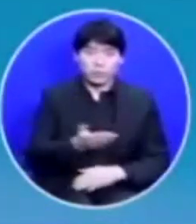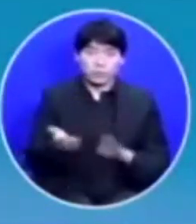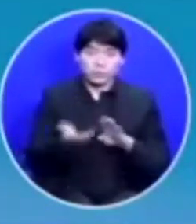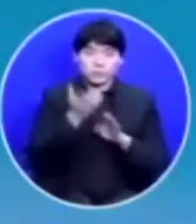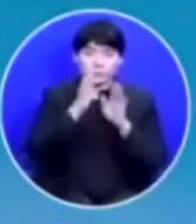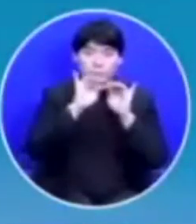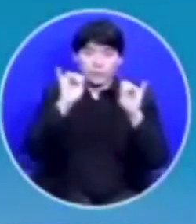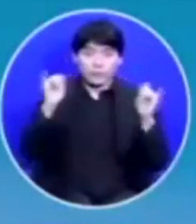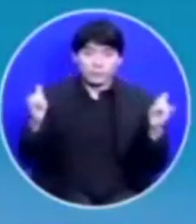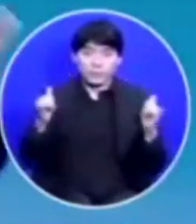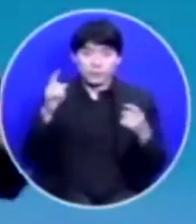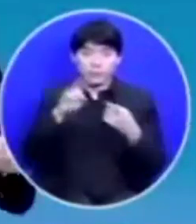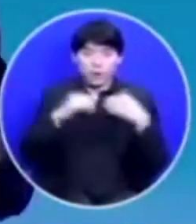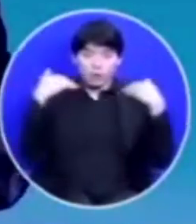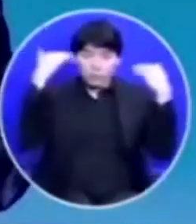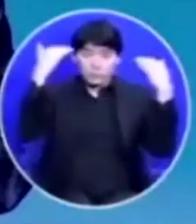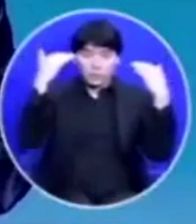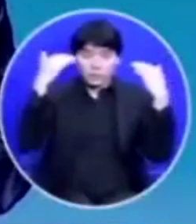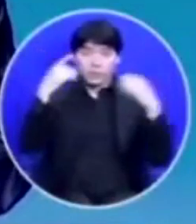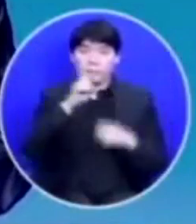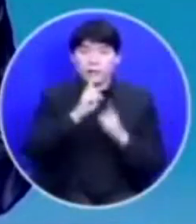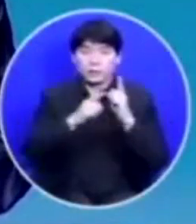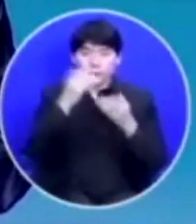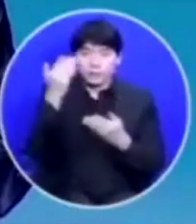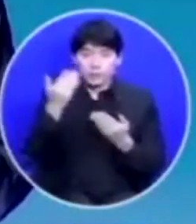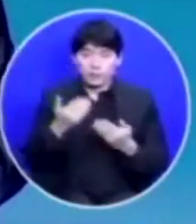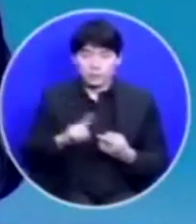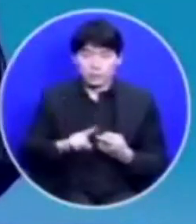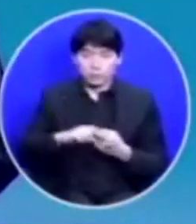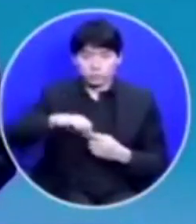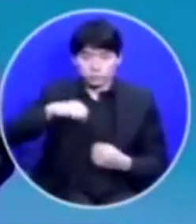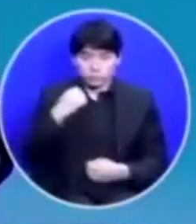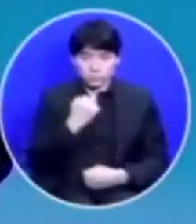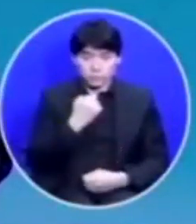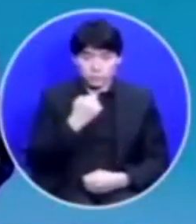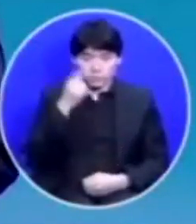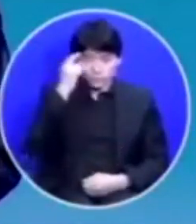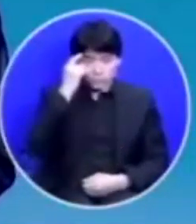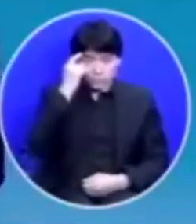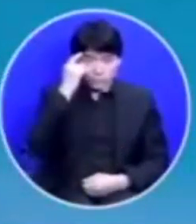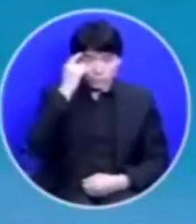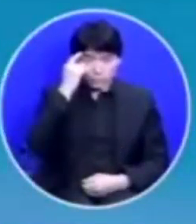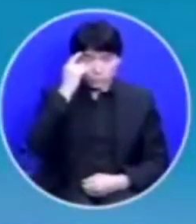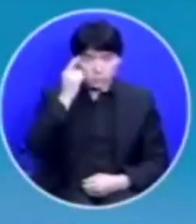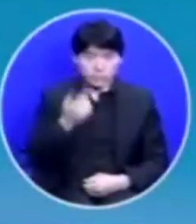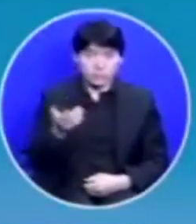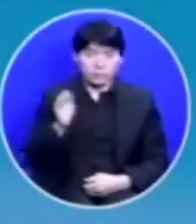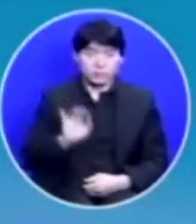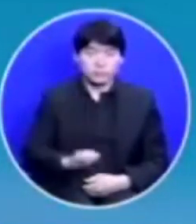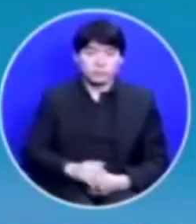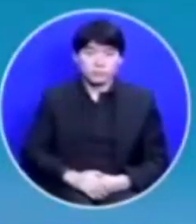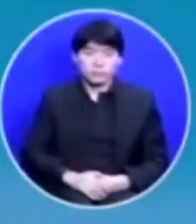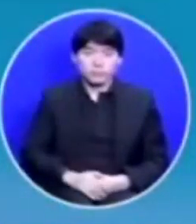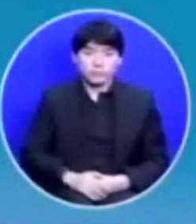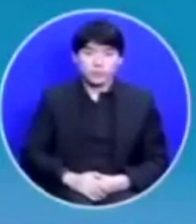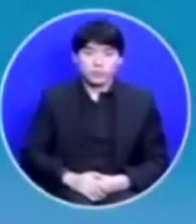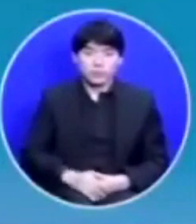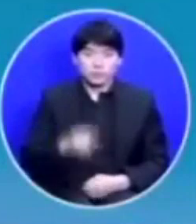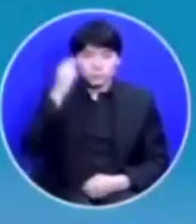말하는 것에 대해서 순종하는 사람이었어 그래야 된다고 생각했어 그러나 창의성은